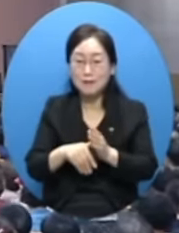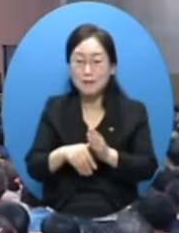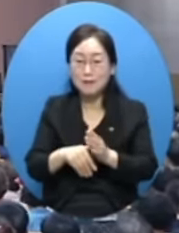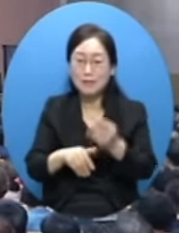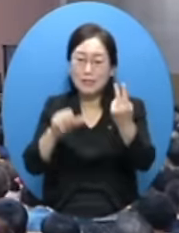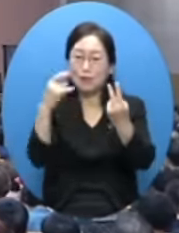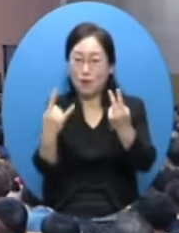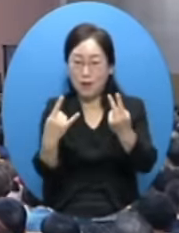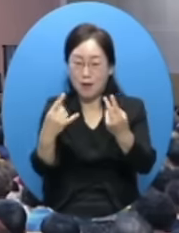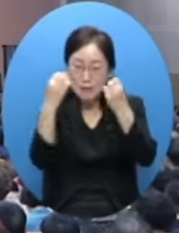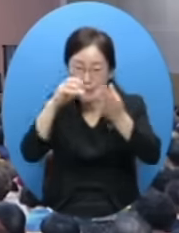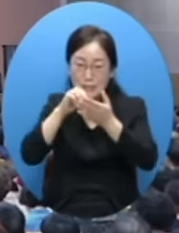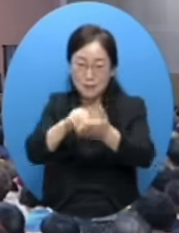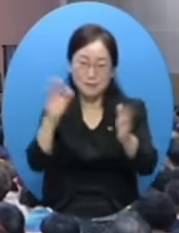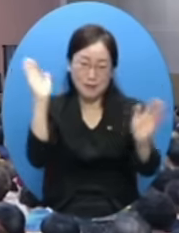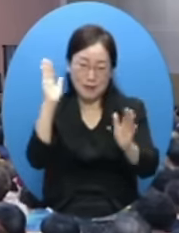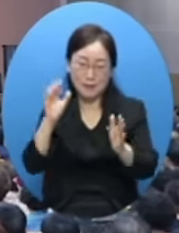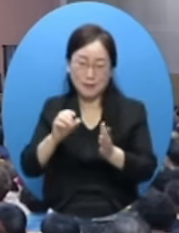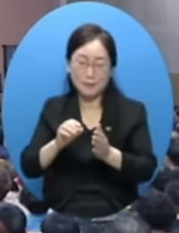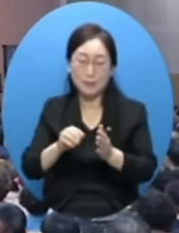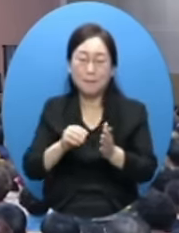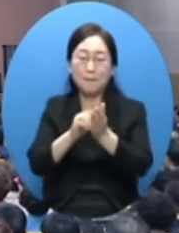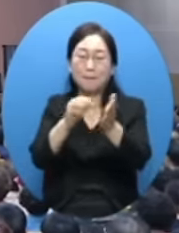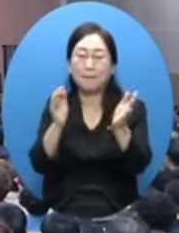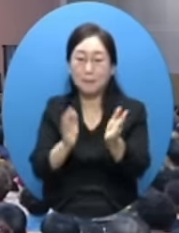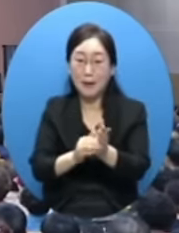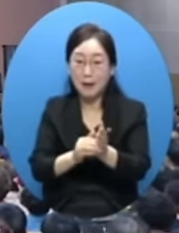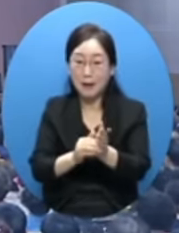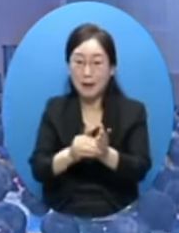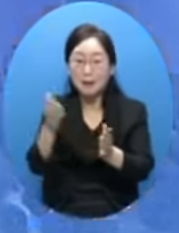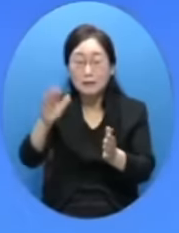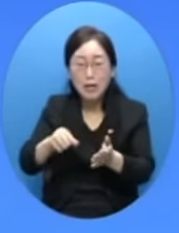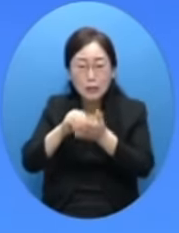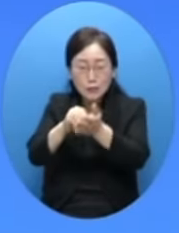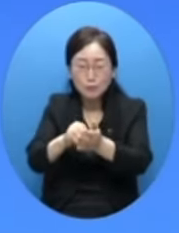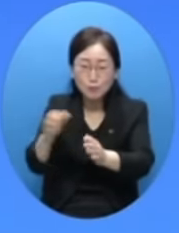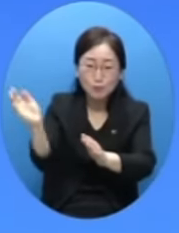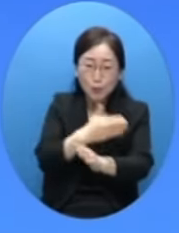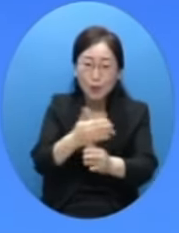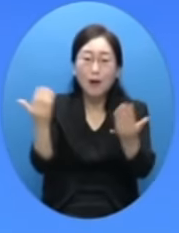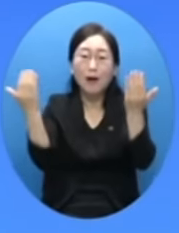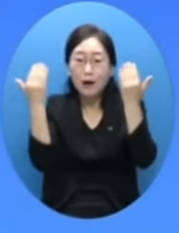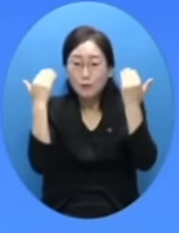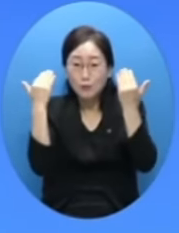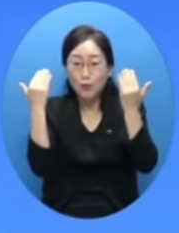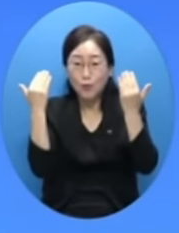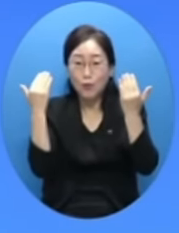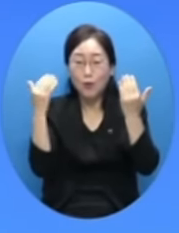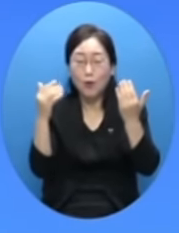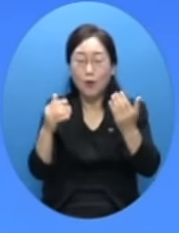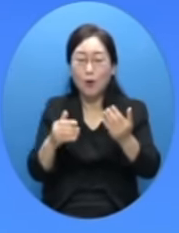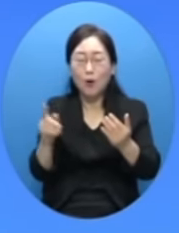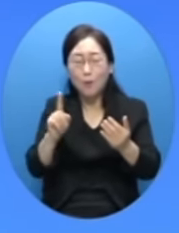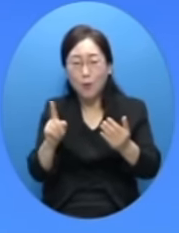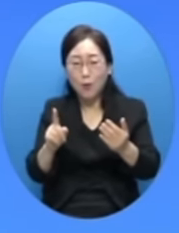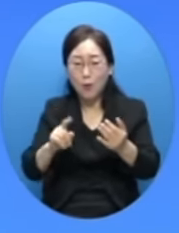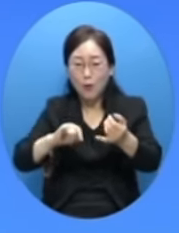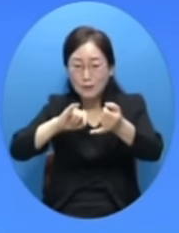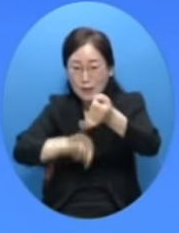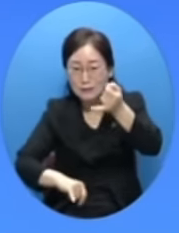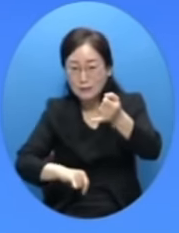2회 신입생으로 입학을 했는데 아유, 입학하지 않아마자부터 학교가 어머니 부도가